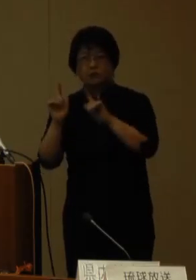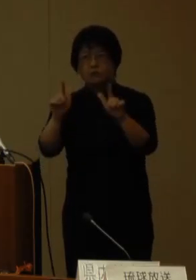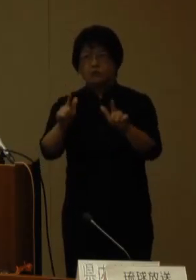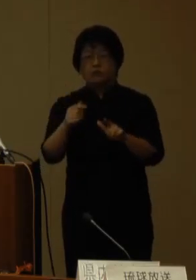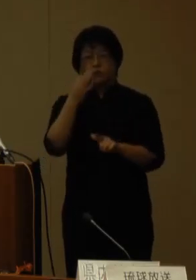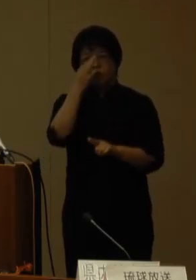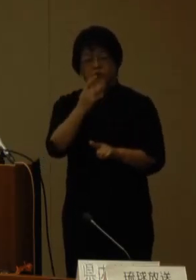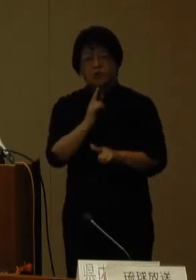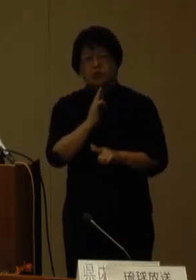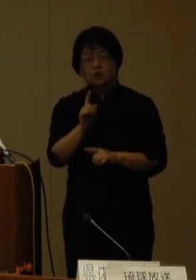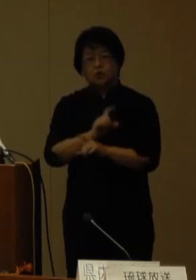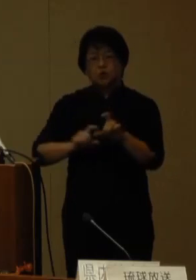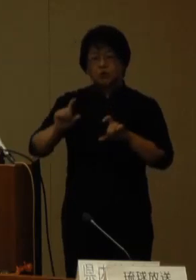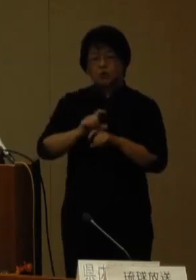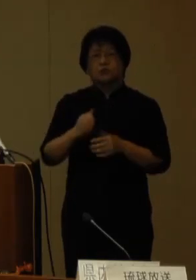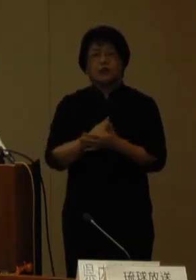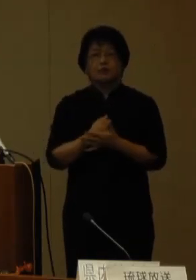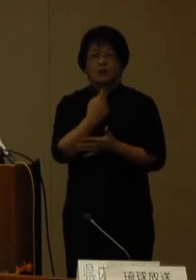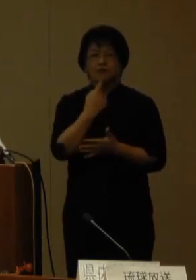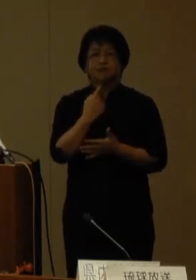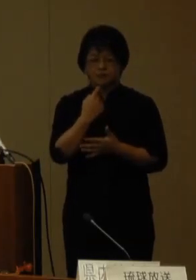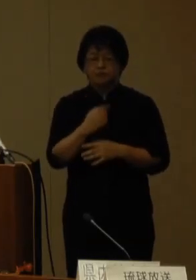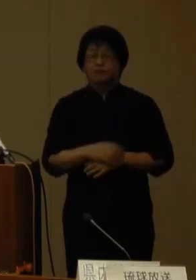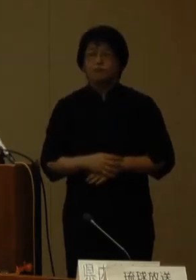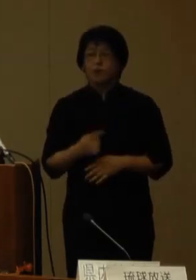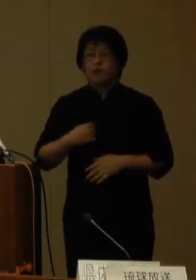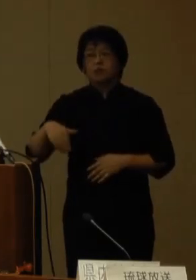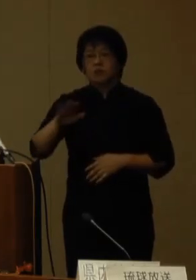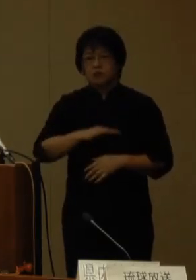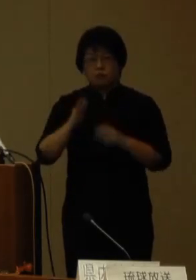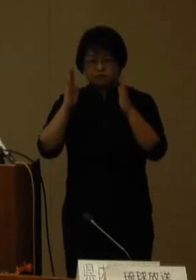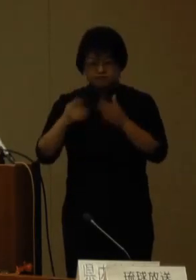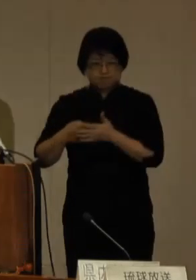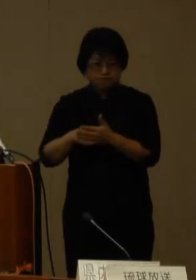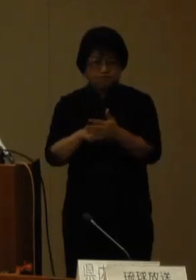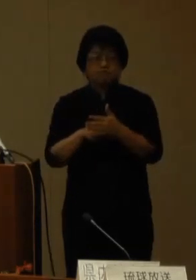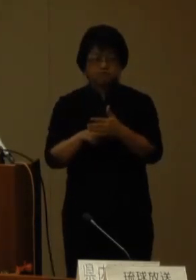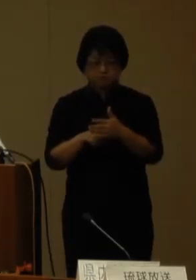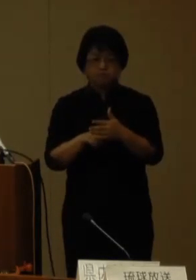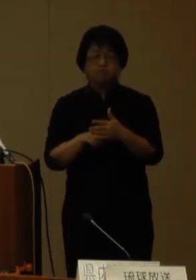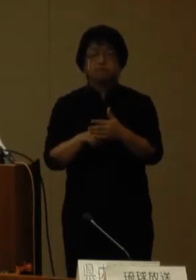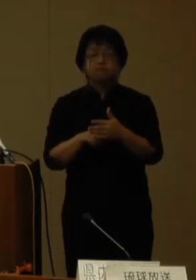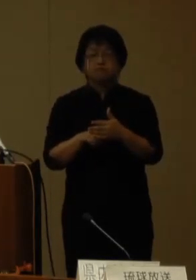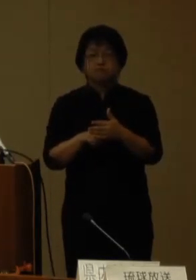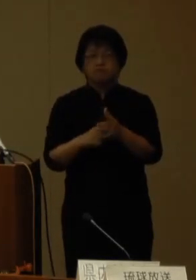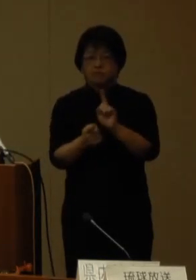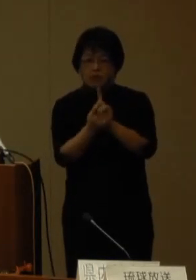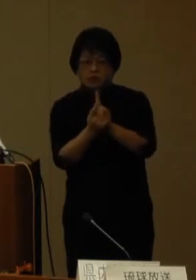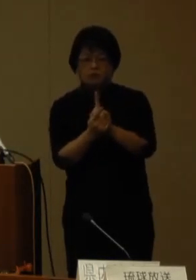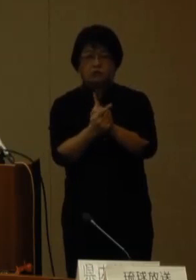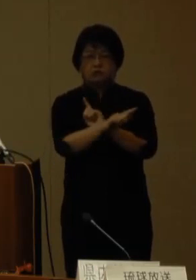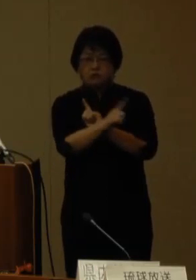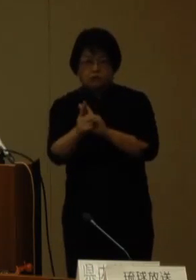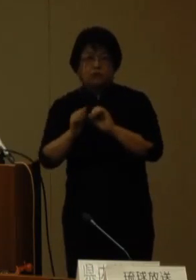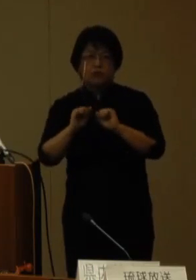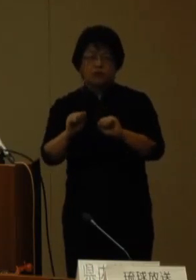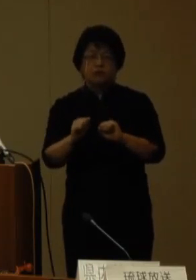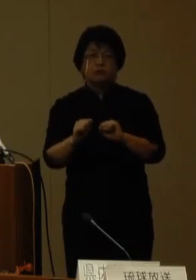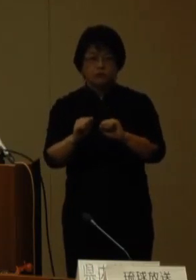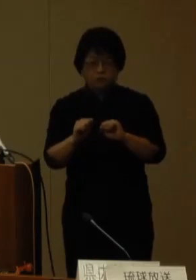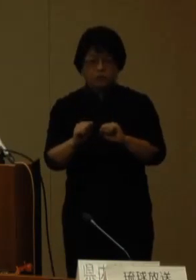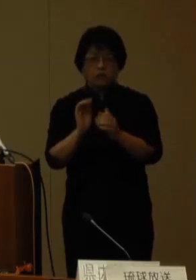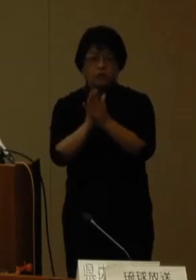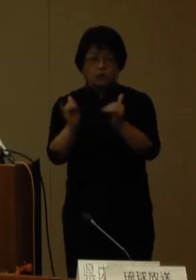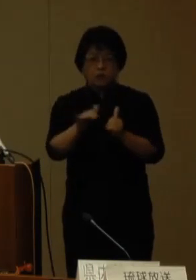非常に残念だなと思います。我々も、まあ、一生懸命全力を尽くしてその対策対応を取らせていただき、県民の方